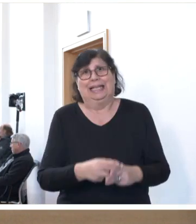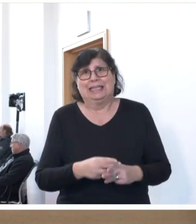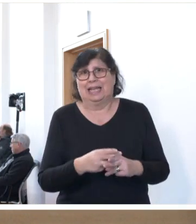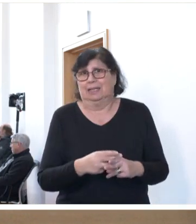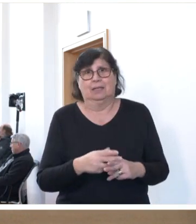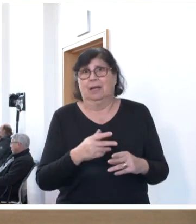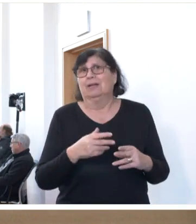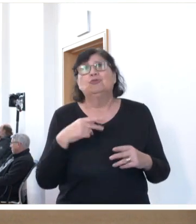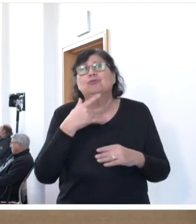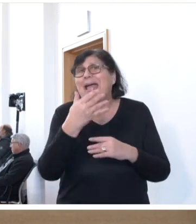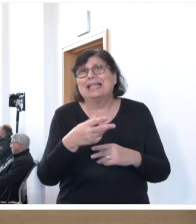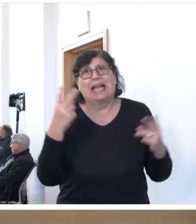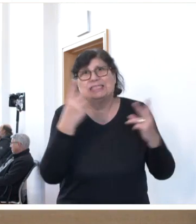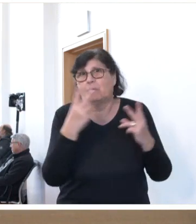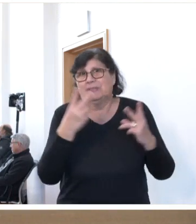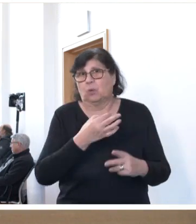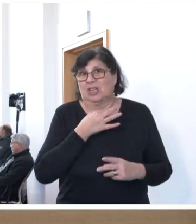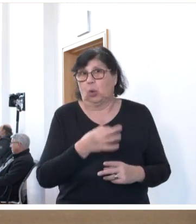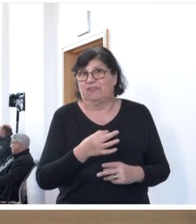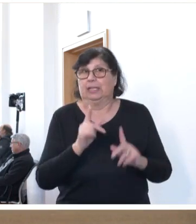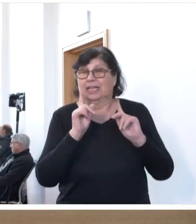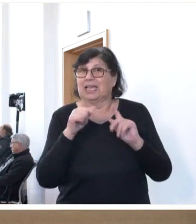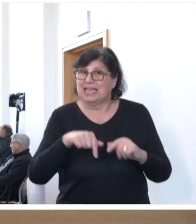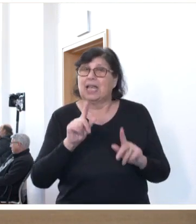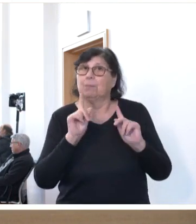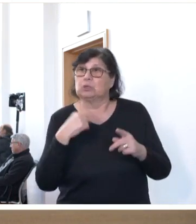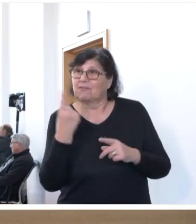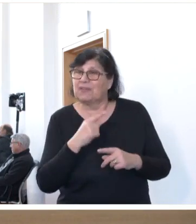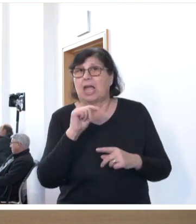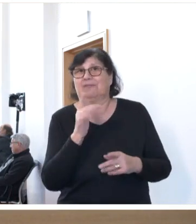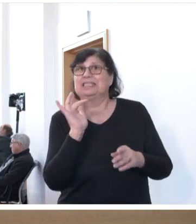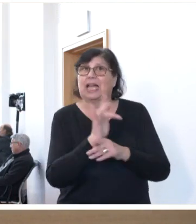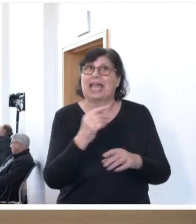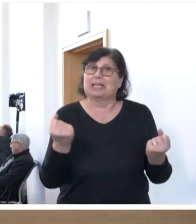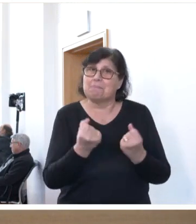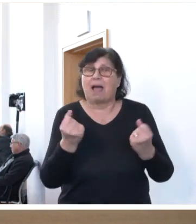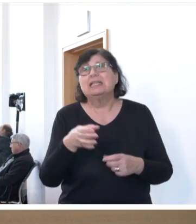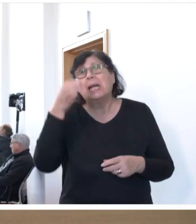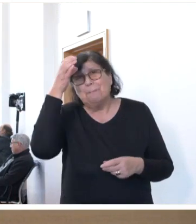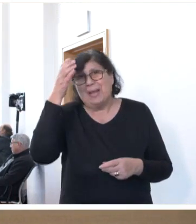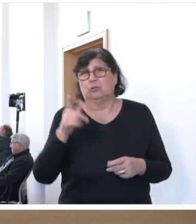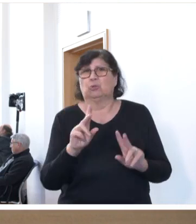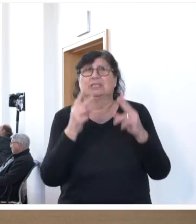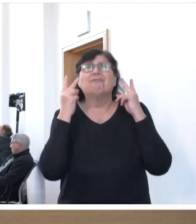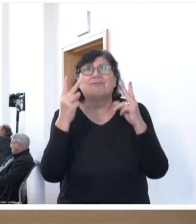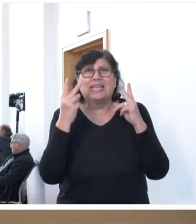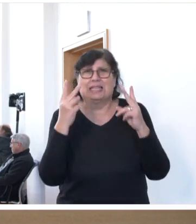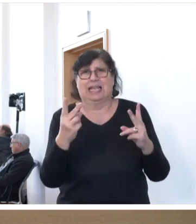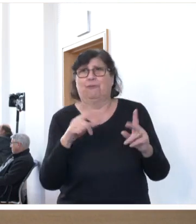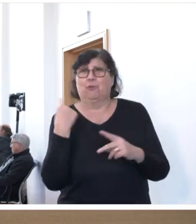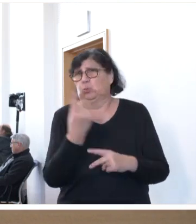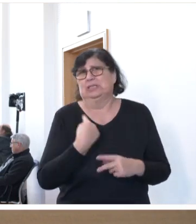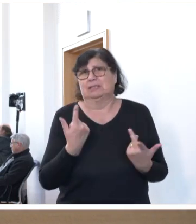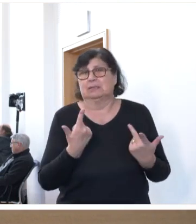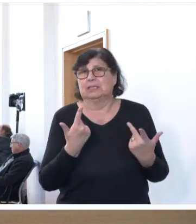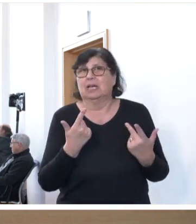Da müssen wir dagegen was tun. Liebe Kolleginnen und Kollegen, Bildung ist die wichtigste Ressource, die wir haben.